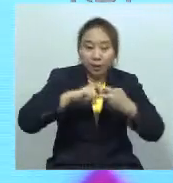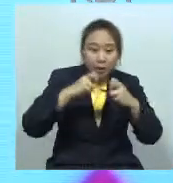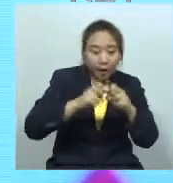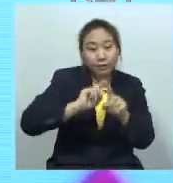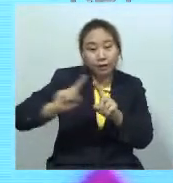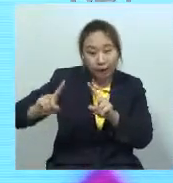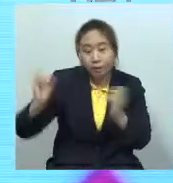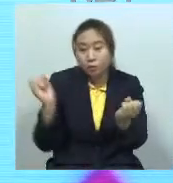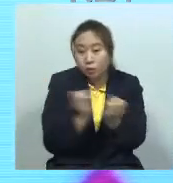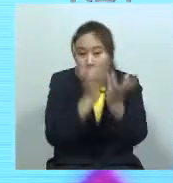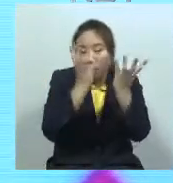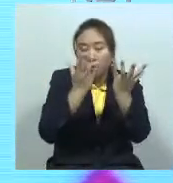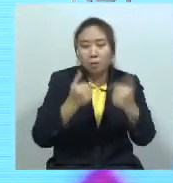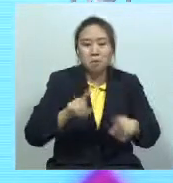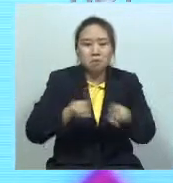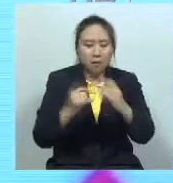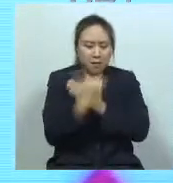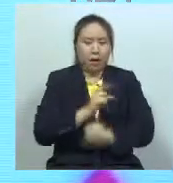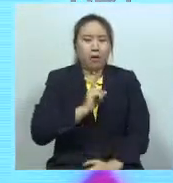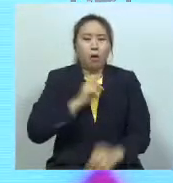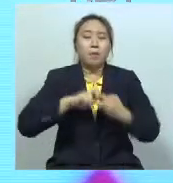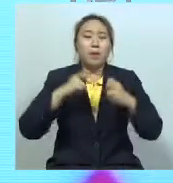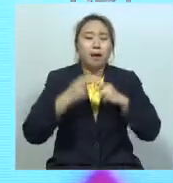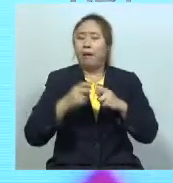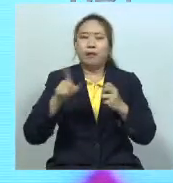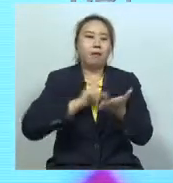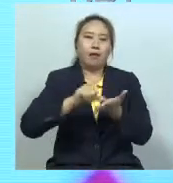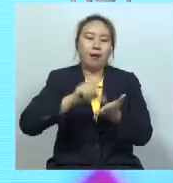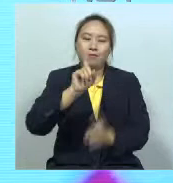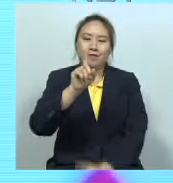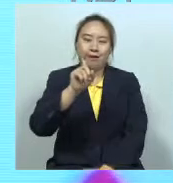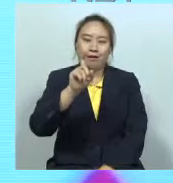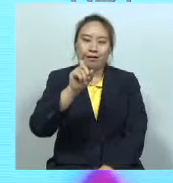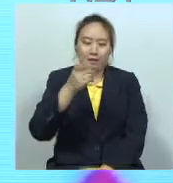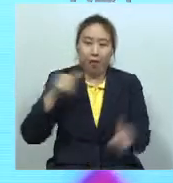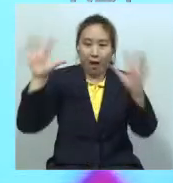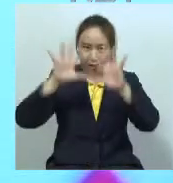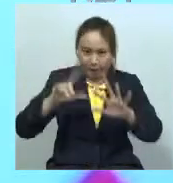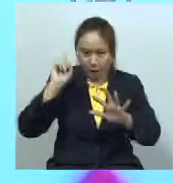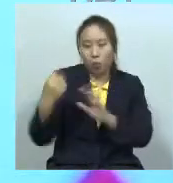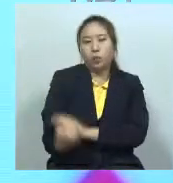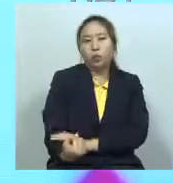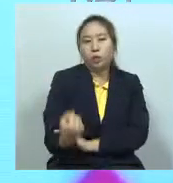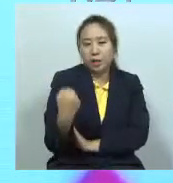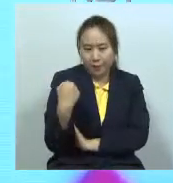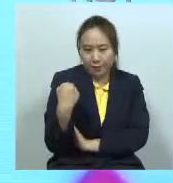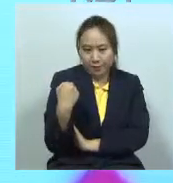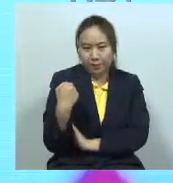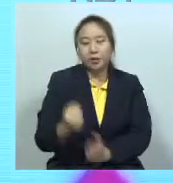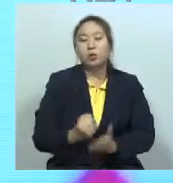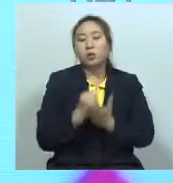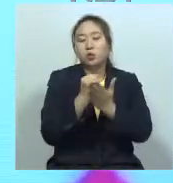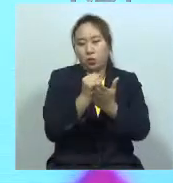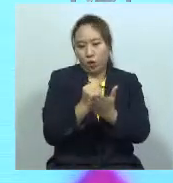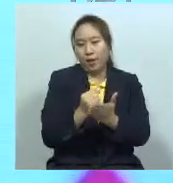การณ์หนึ่งโดยเพียงลำพังเราไม่มีวันแก้ปัญหานี้ได้เดียวกันอาเซียนก็ต้องสร้างความเข้มแข็งเพิ่มศักยภาพของอาเซียน